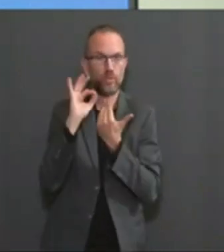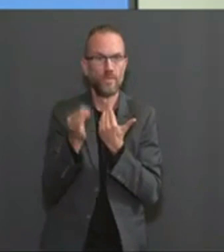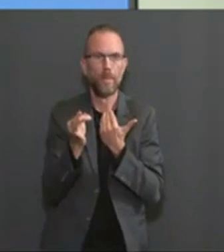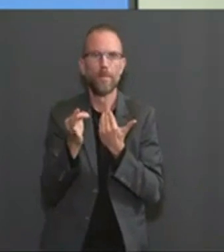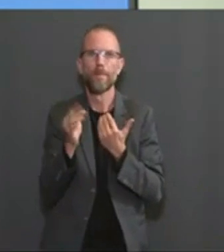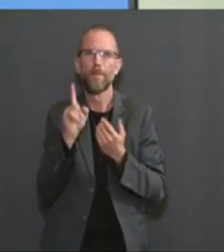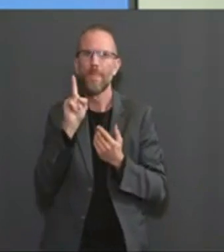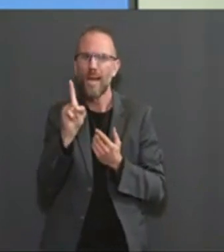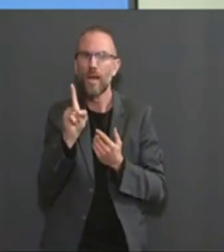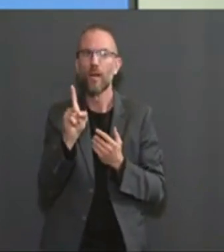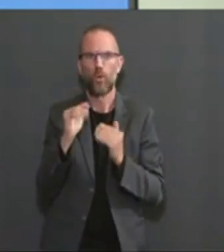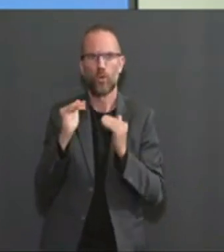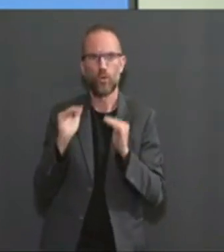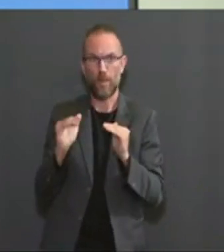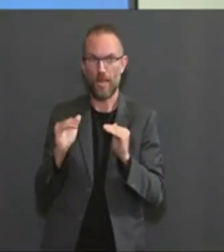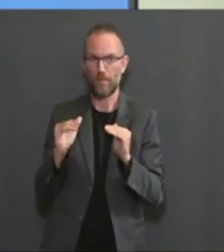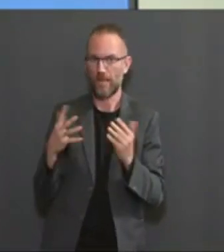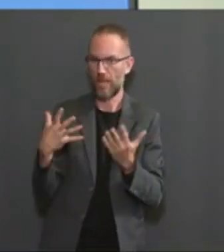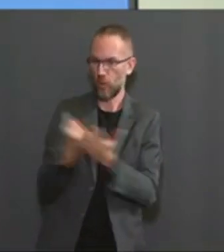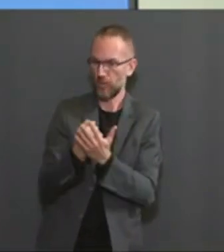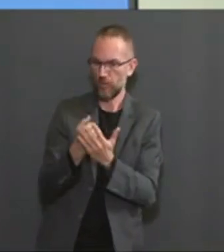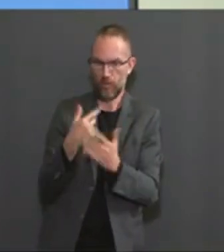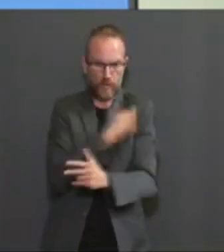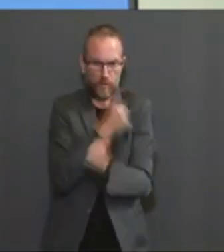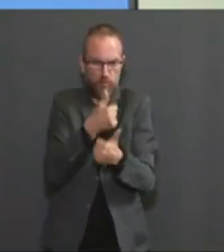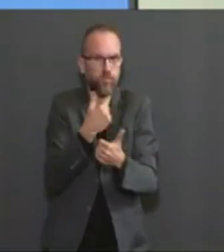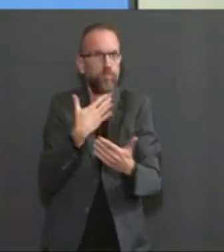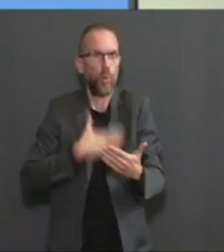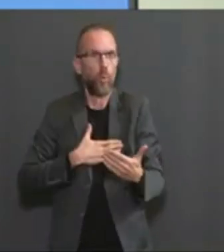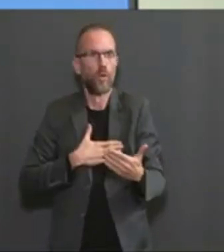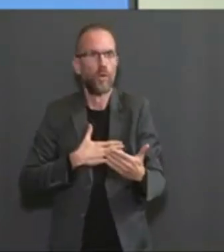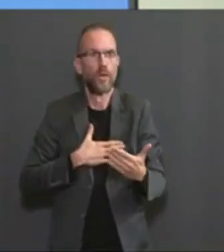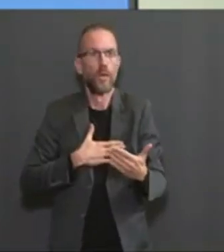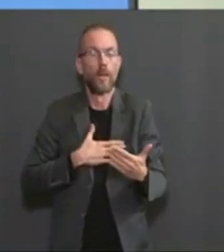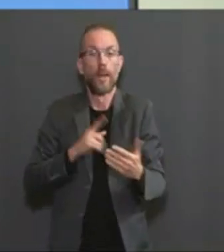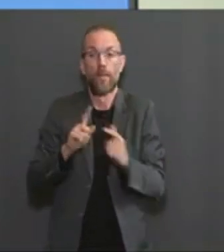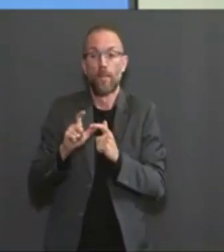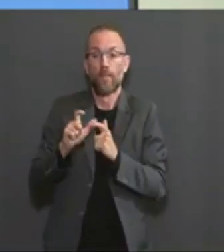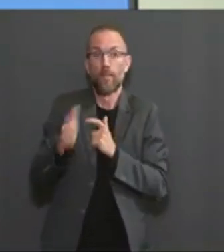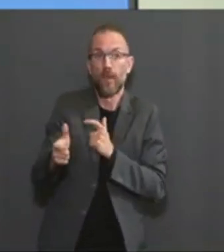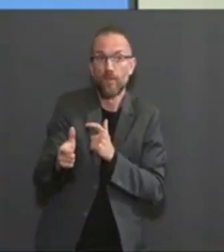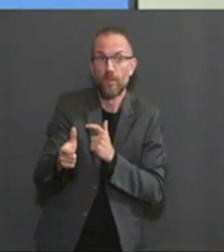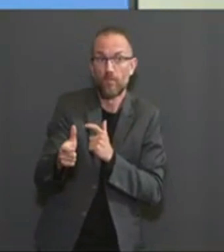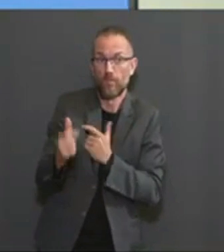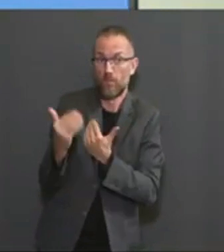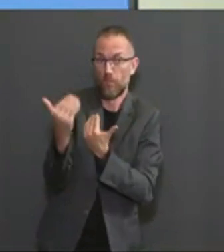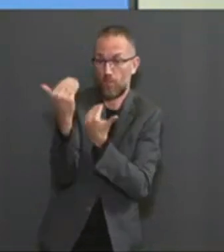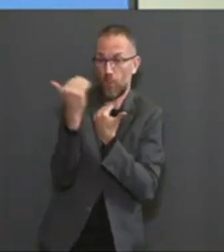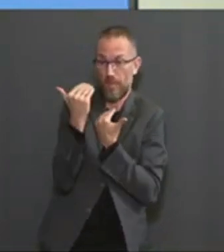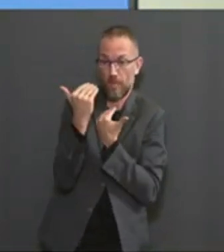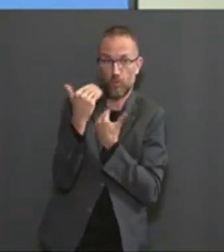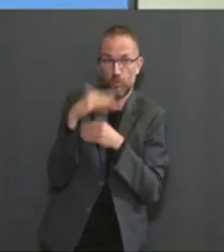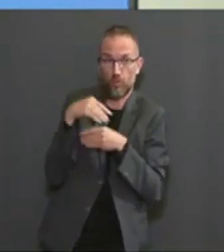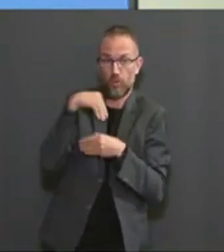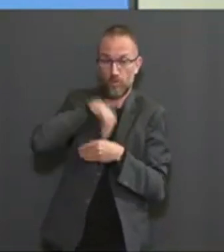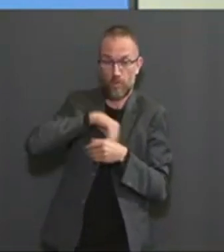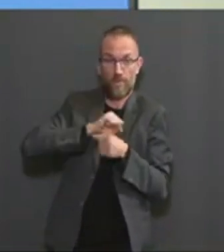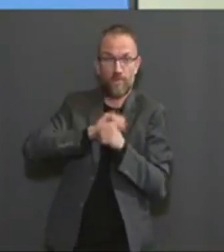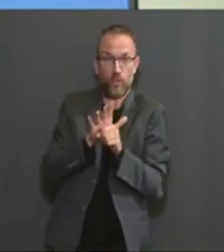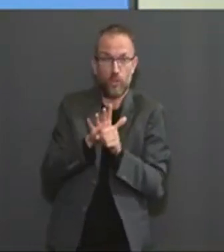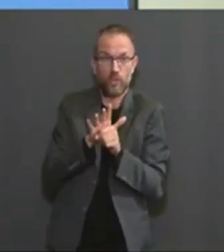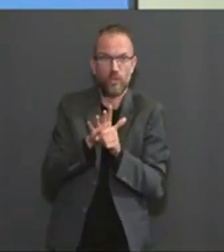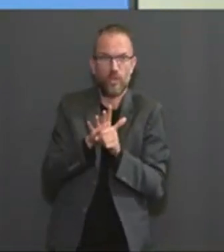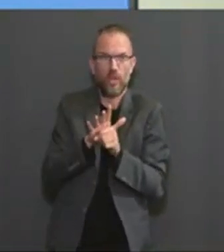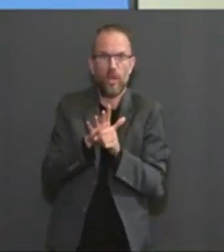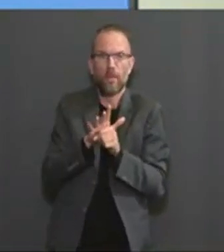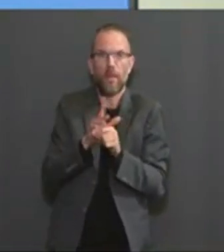extrêmement efficaces, ne protègent pas forcément sur le portage du virus. Ils ne stérilisent pas l'individu et